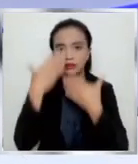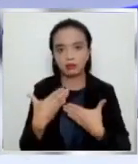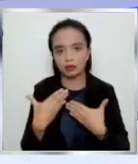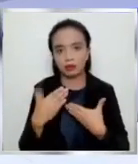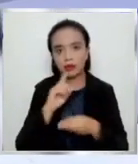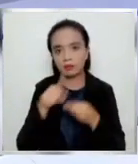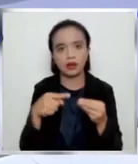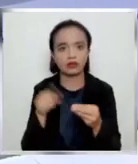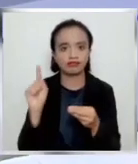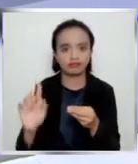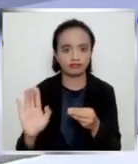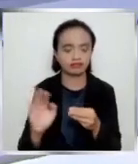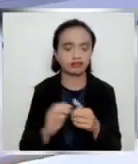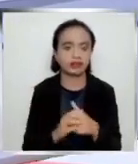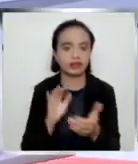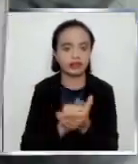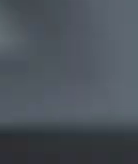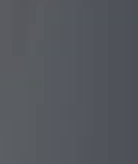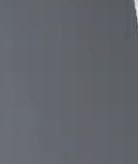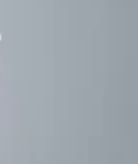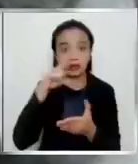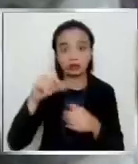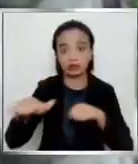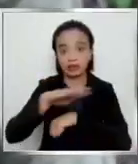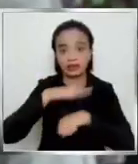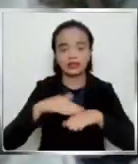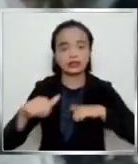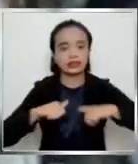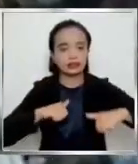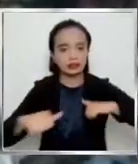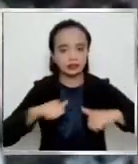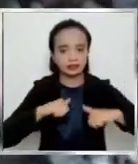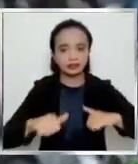umaksyon na ang sumbungan ng bayan.